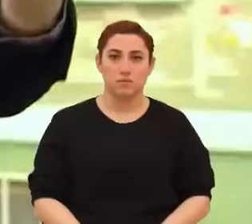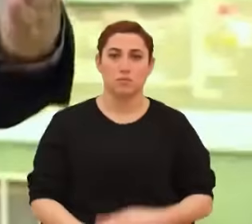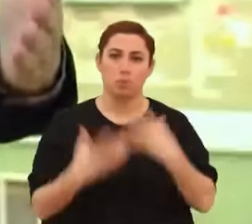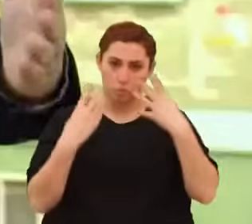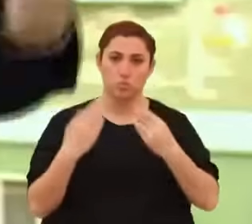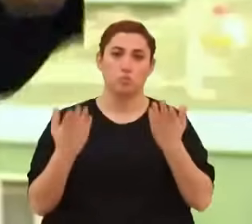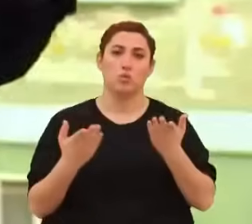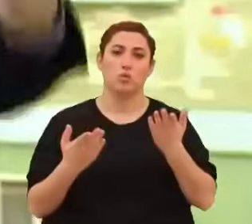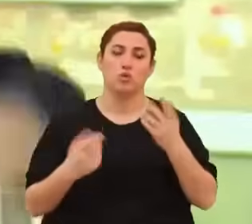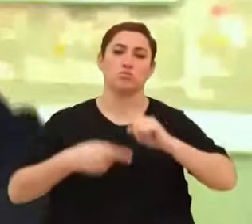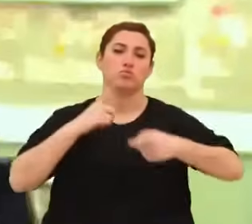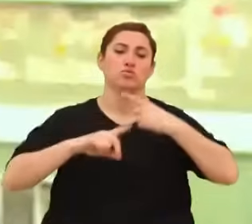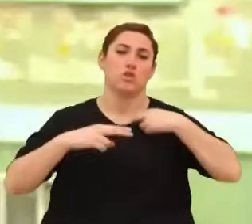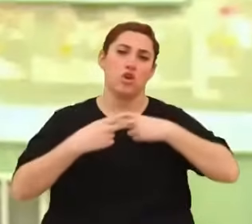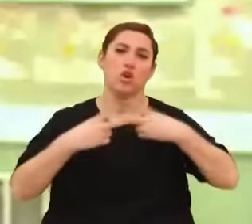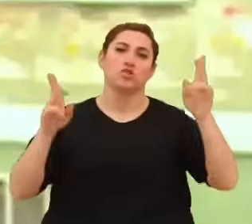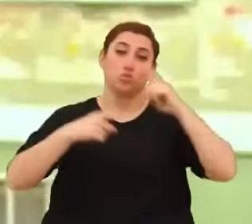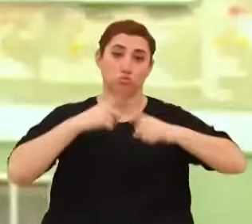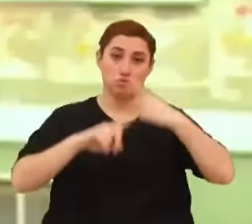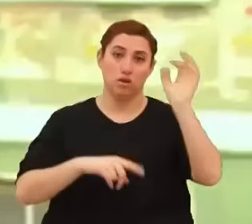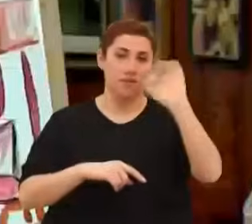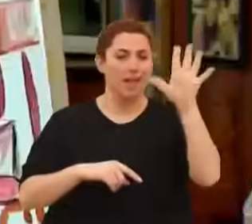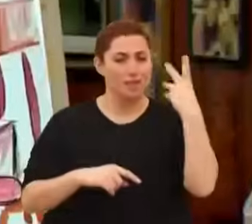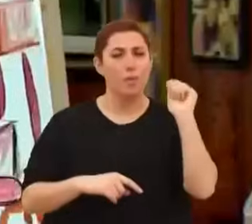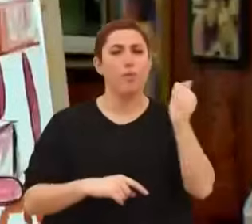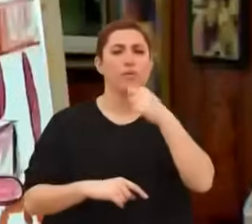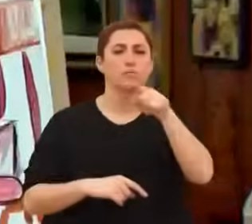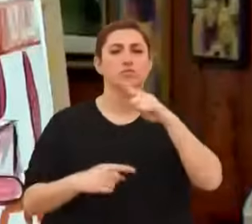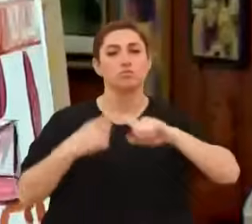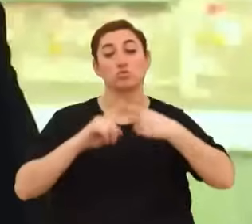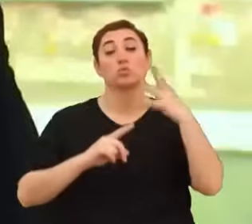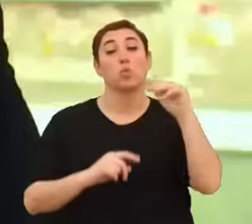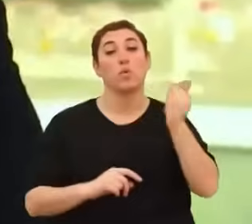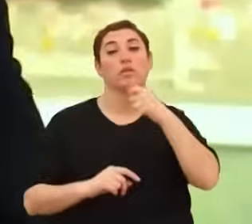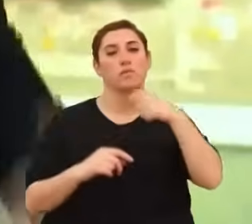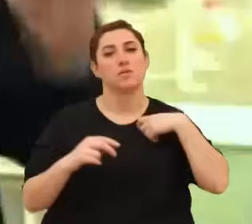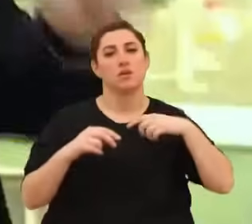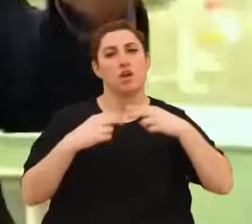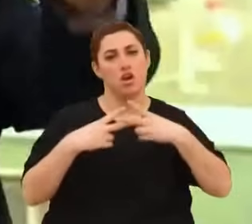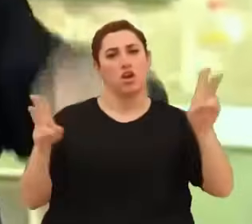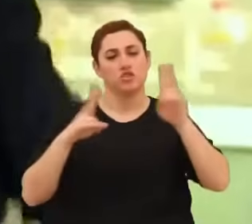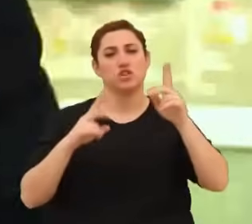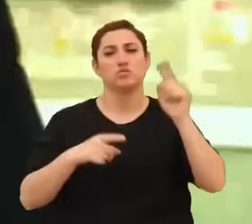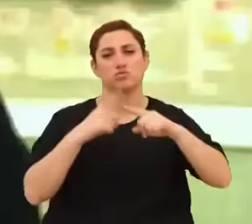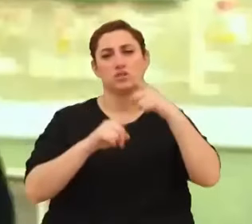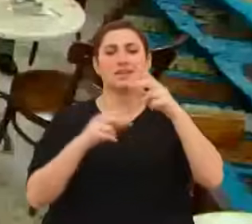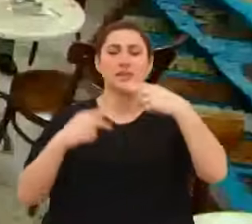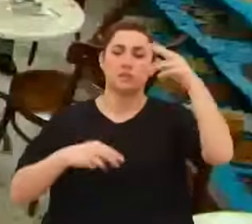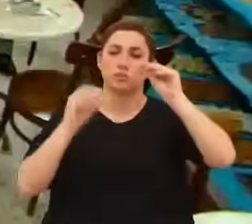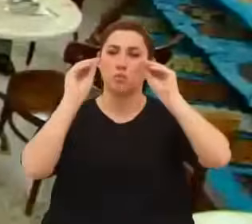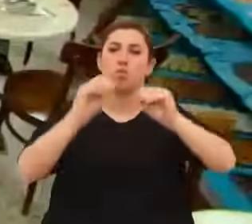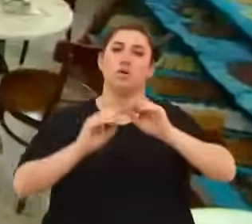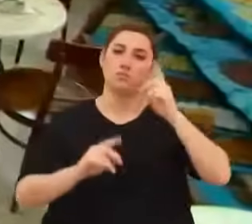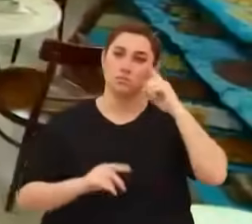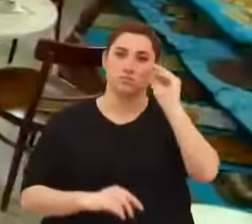Olur böyle şey ya. Müze açarız bir tane. Müze, evet. En önemlisi müze ya. Müze çok önemli. Açarız müze, koyarız senin resmi. Müze çok